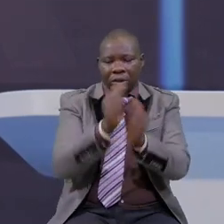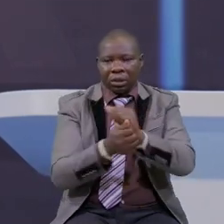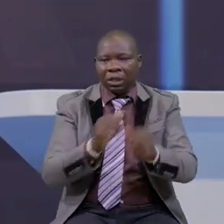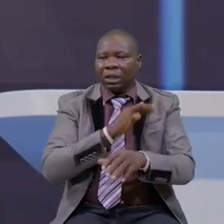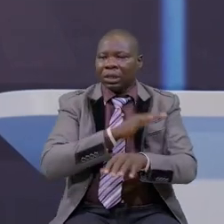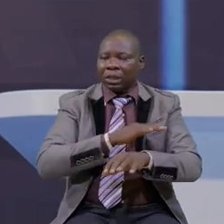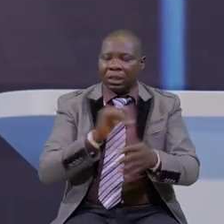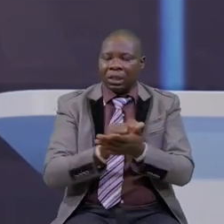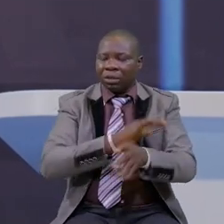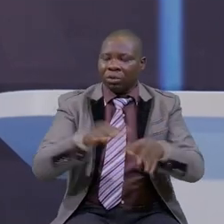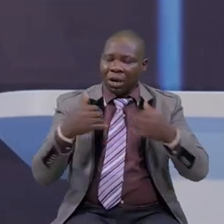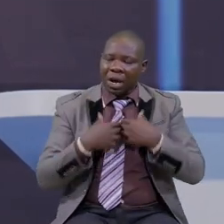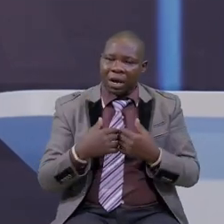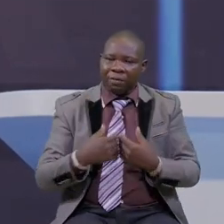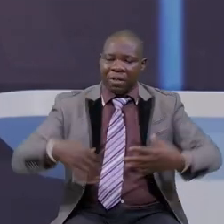une connaissance inférieure